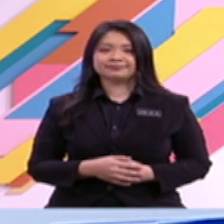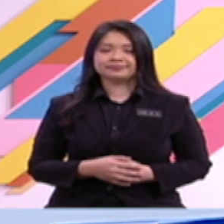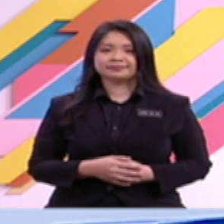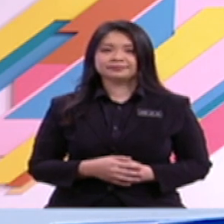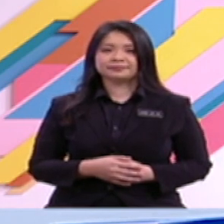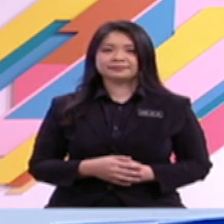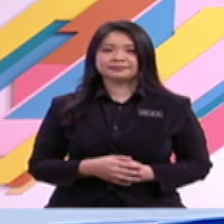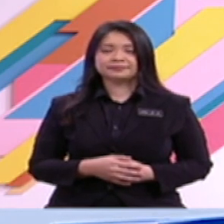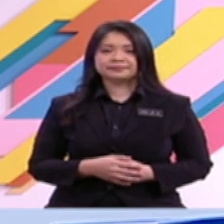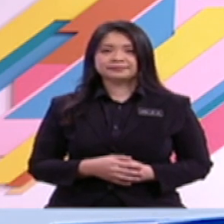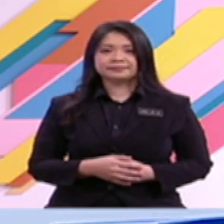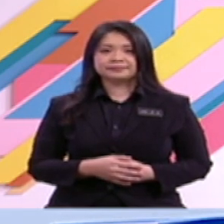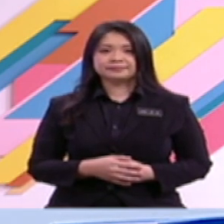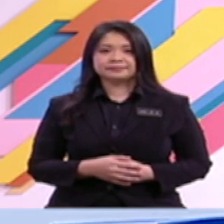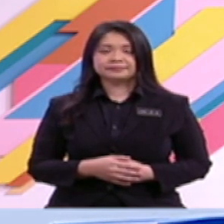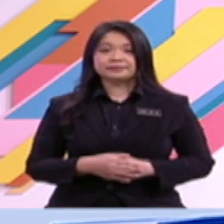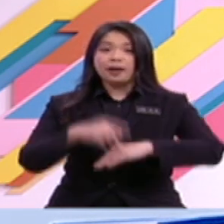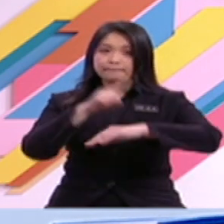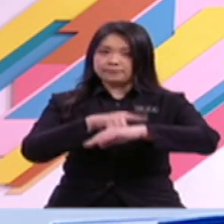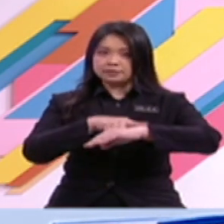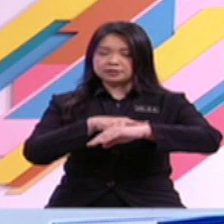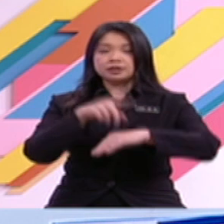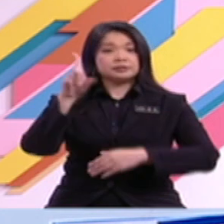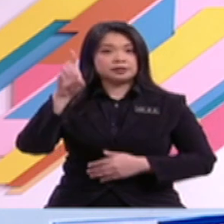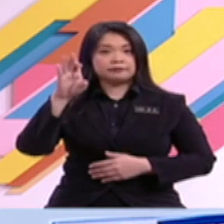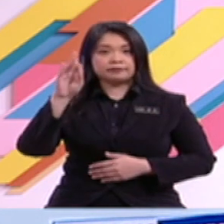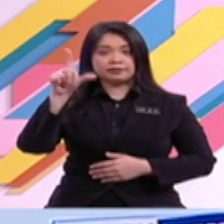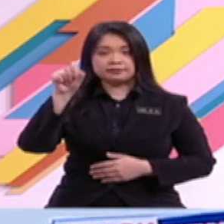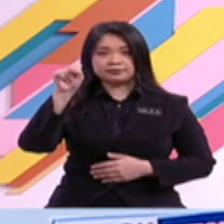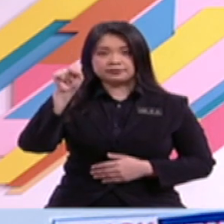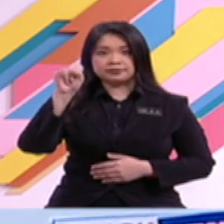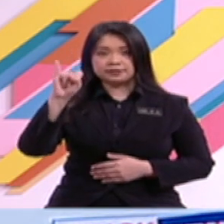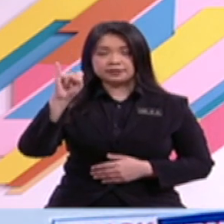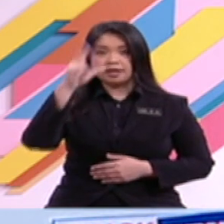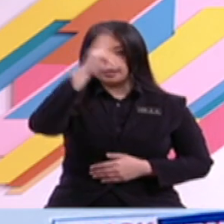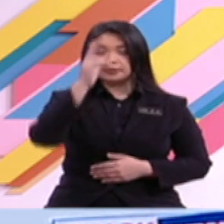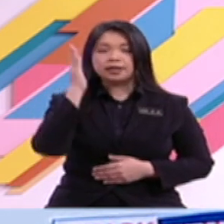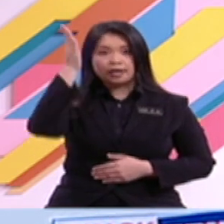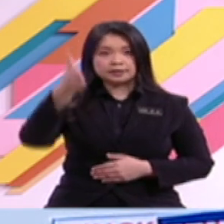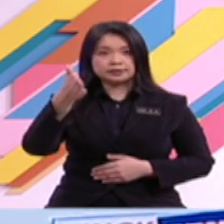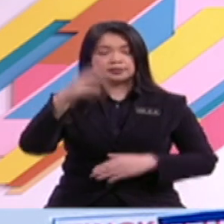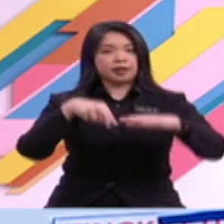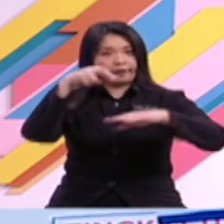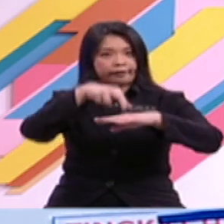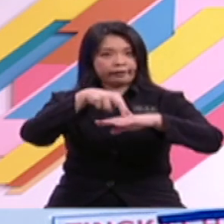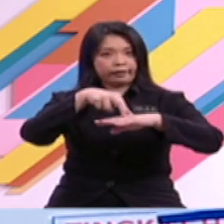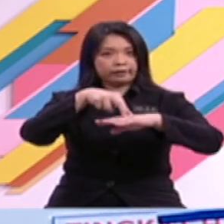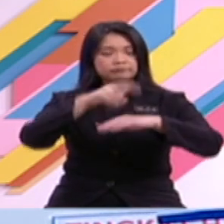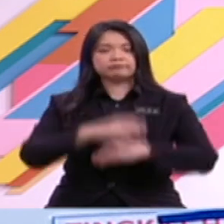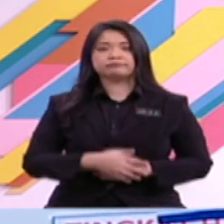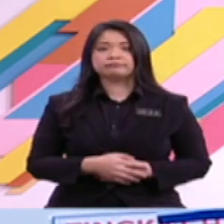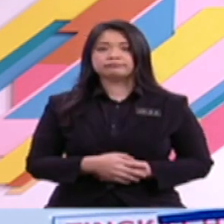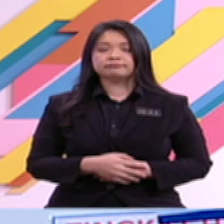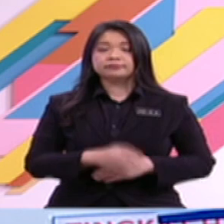Oke di maksudnya smase difasi kerajaan akan menurunkan Riza berkanun May paham